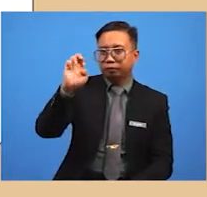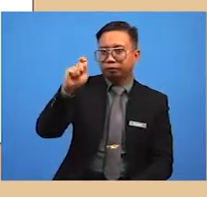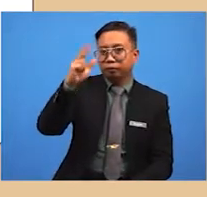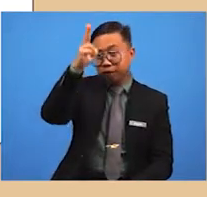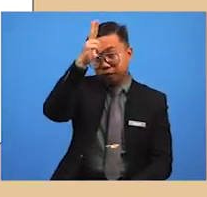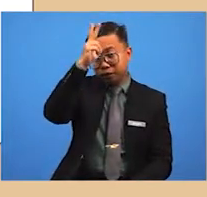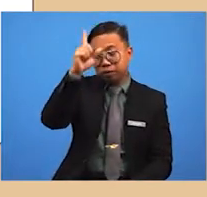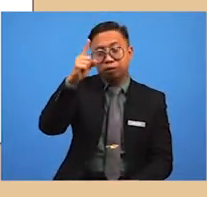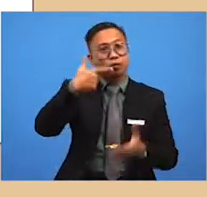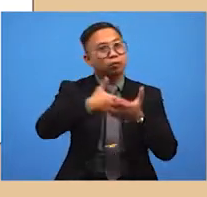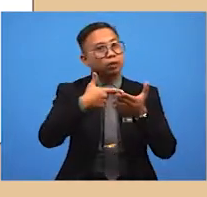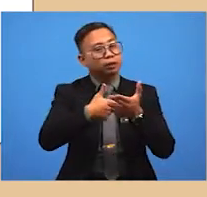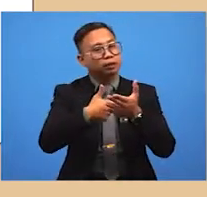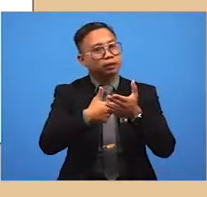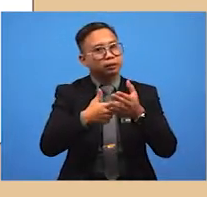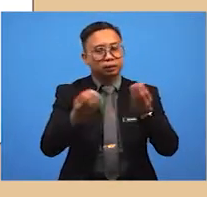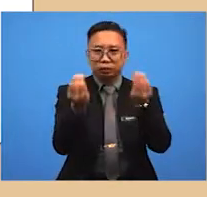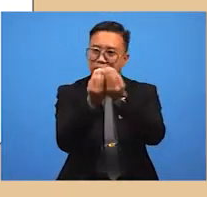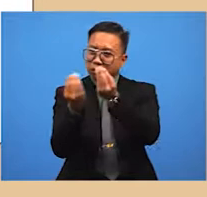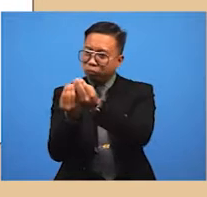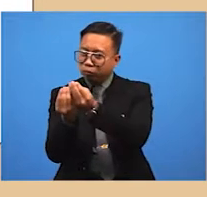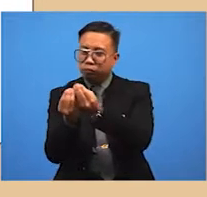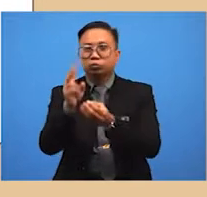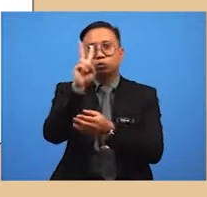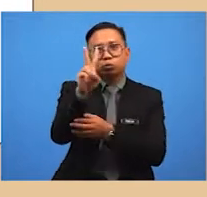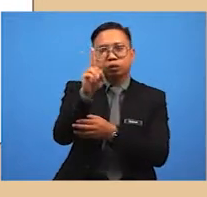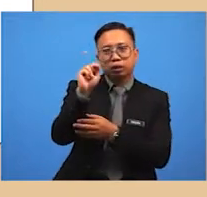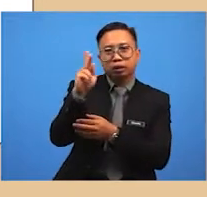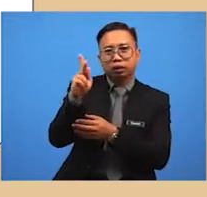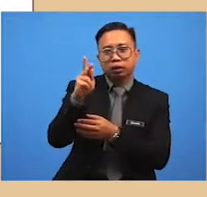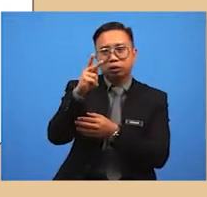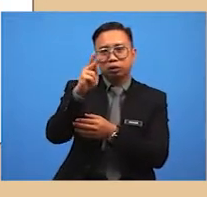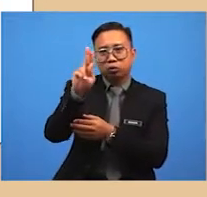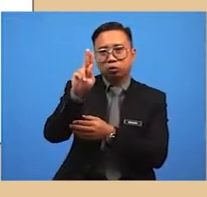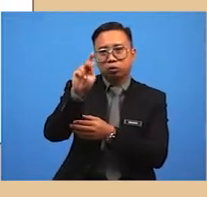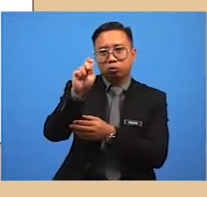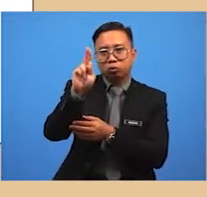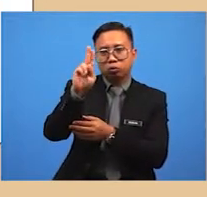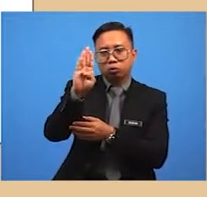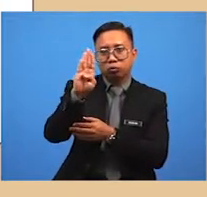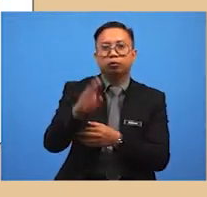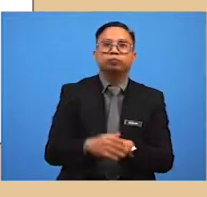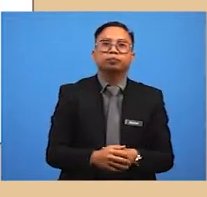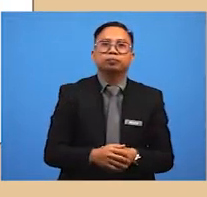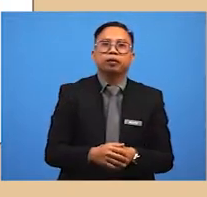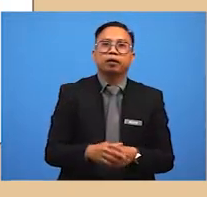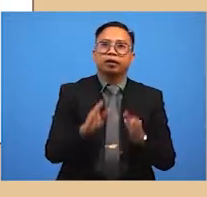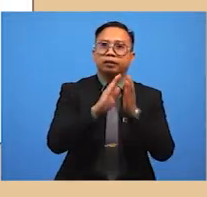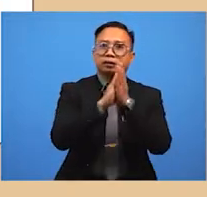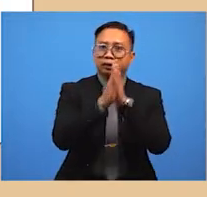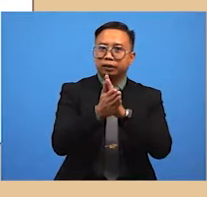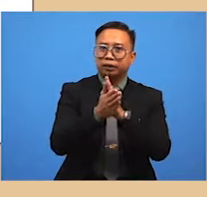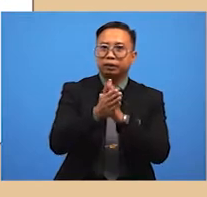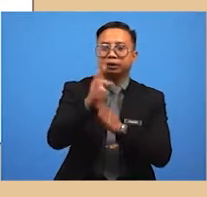lagi akan bercantum dengan dua nukleus kutub untuk membentuk nukleus